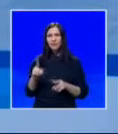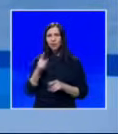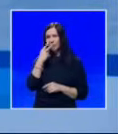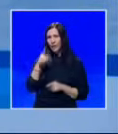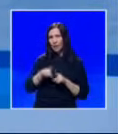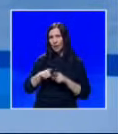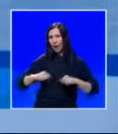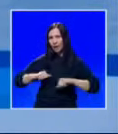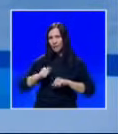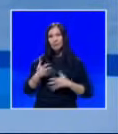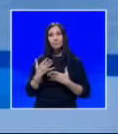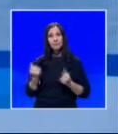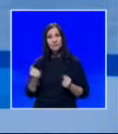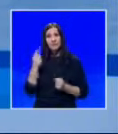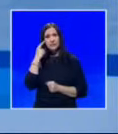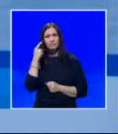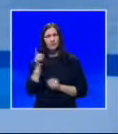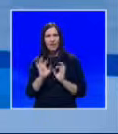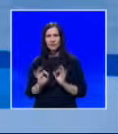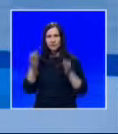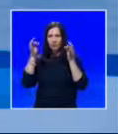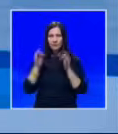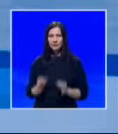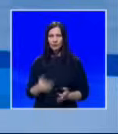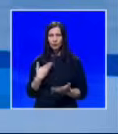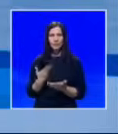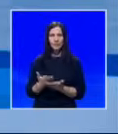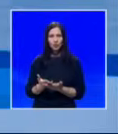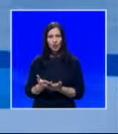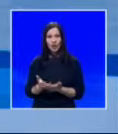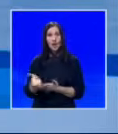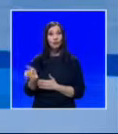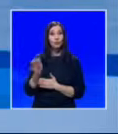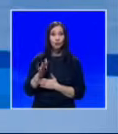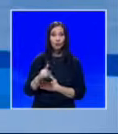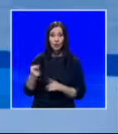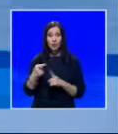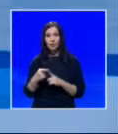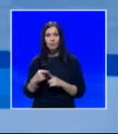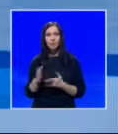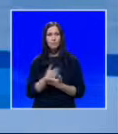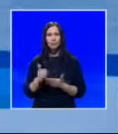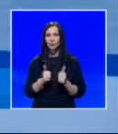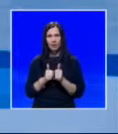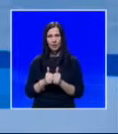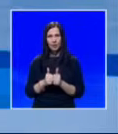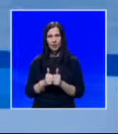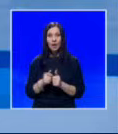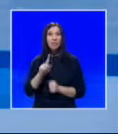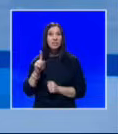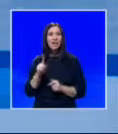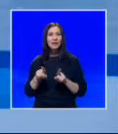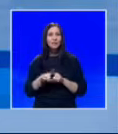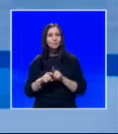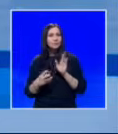видяхме като кабинет, без, пак казвам, да знаем, че това наистина официалното предложение дори между партньорите. Не е ли